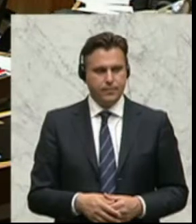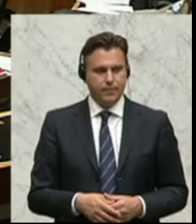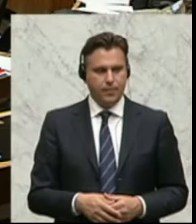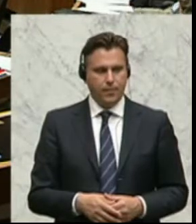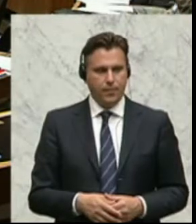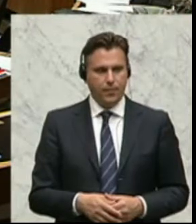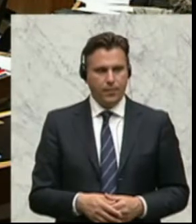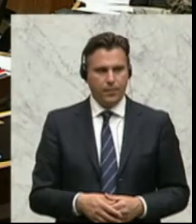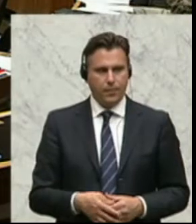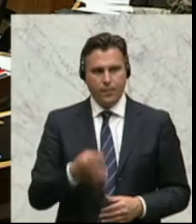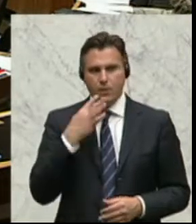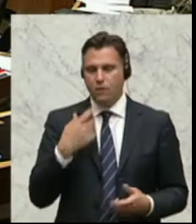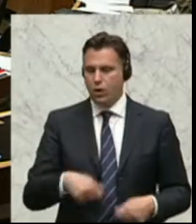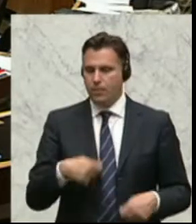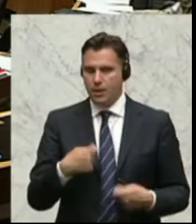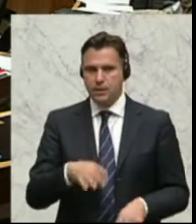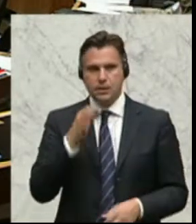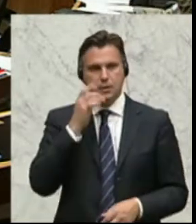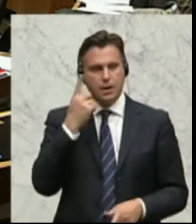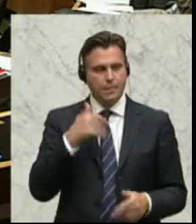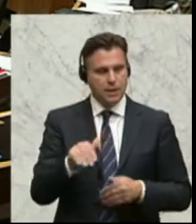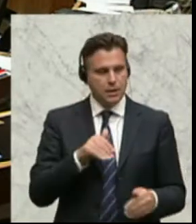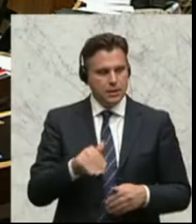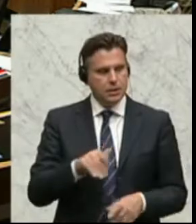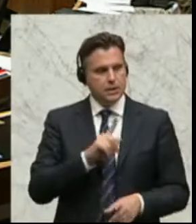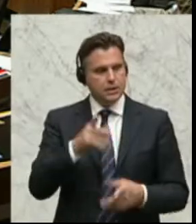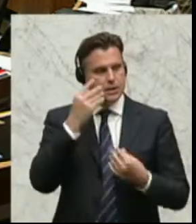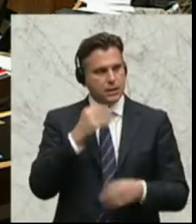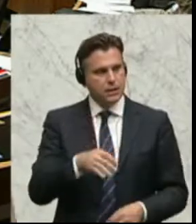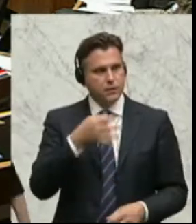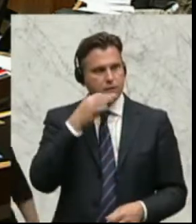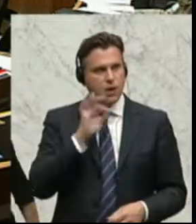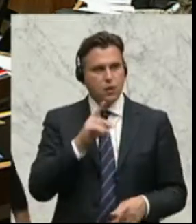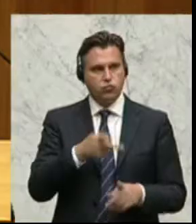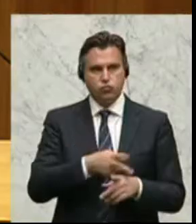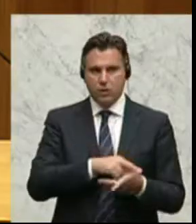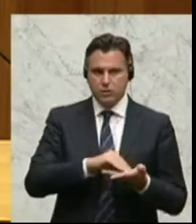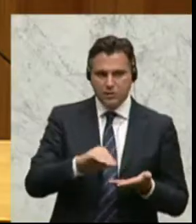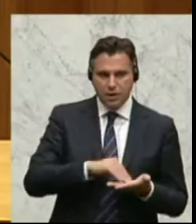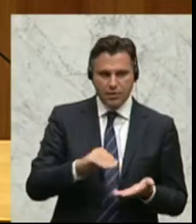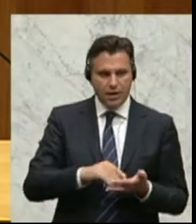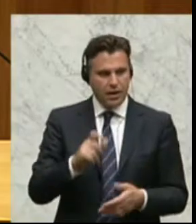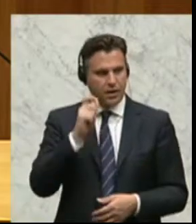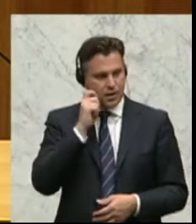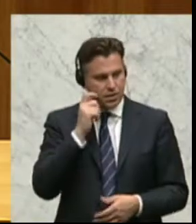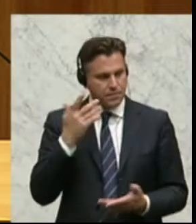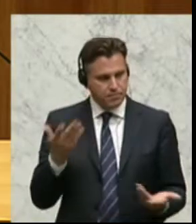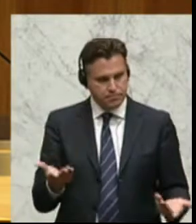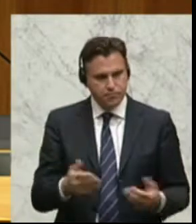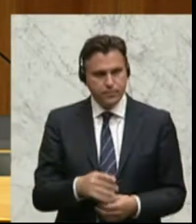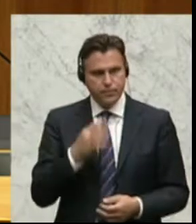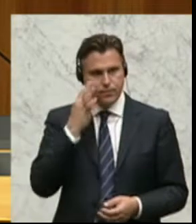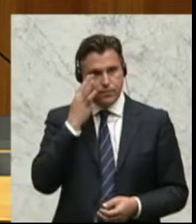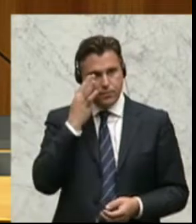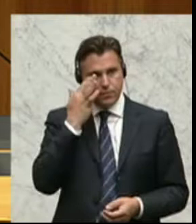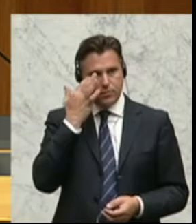Frau Präsidentin, Herr Minister, sehr geehrte Herren und Frau Staatssekretärin, das Thema